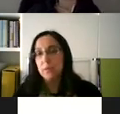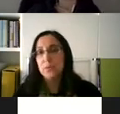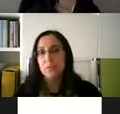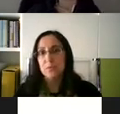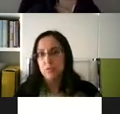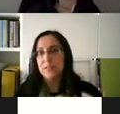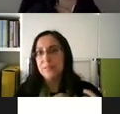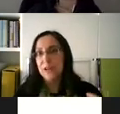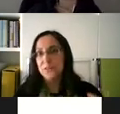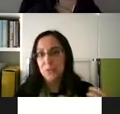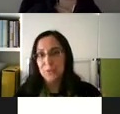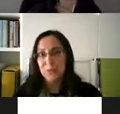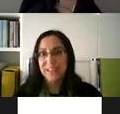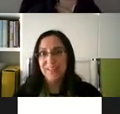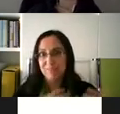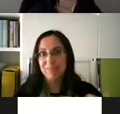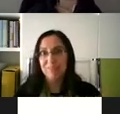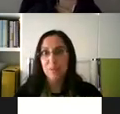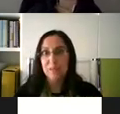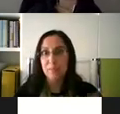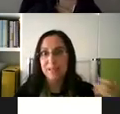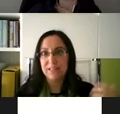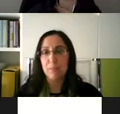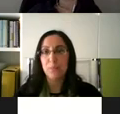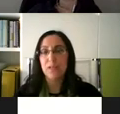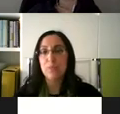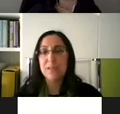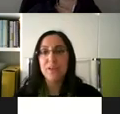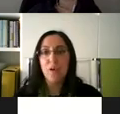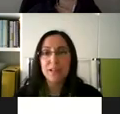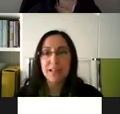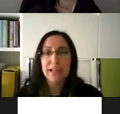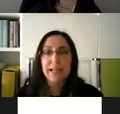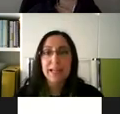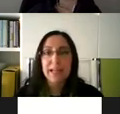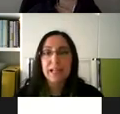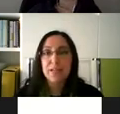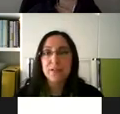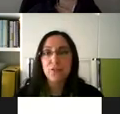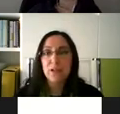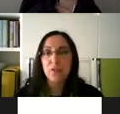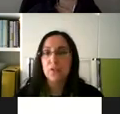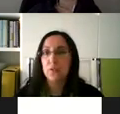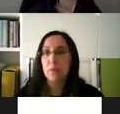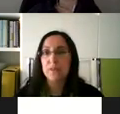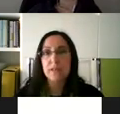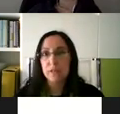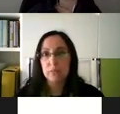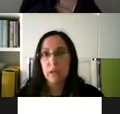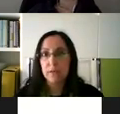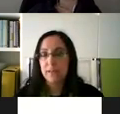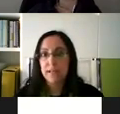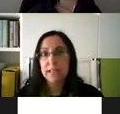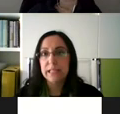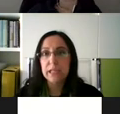ho ripeto ho già iniziato e che come dire parte già appunto dal 2009 e analisi testuale che ho fatto sulla base di